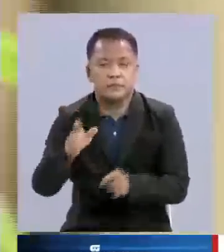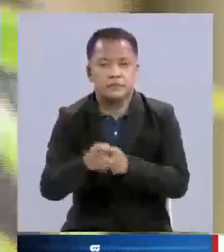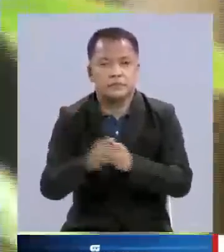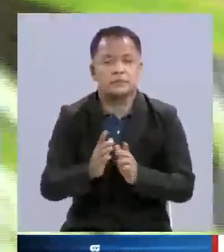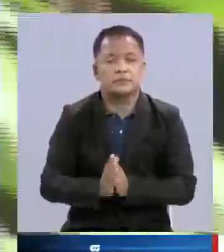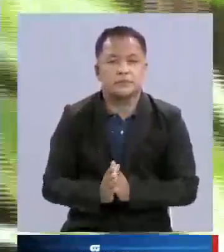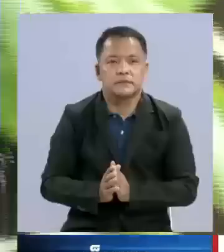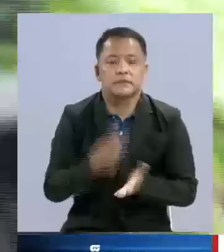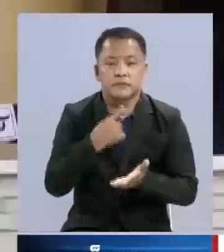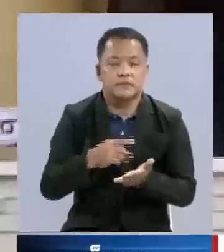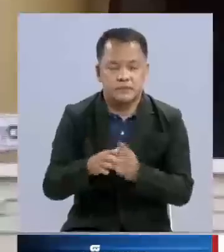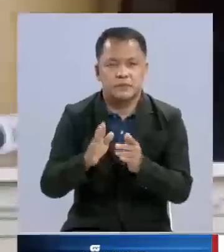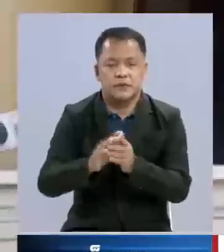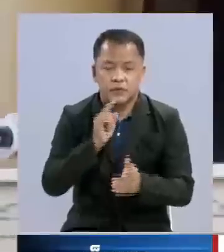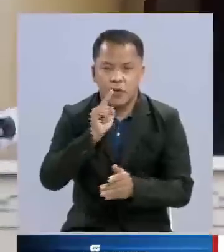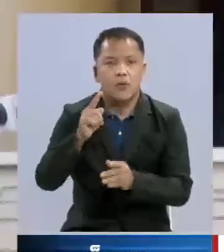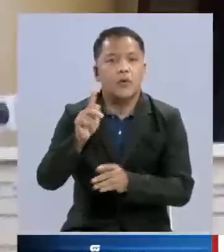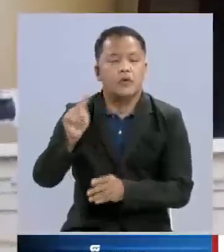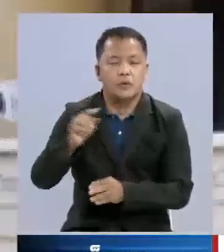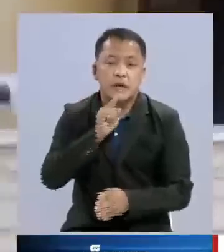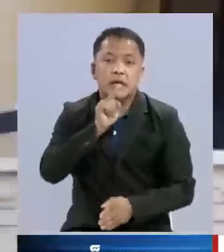ณเรืองไกรมาจี้ในเรื่